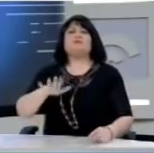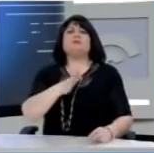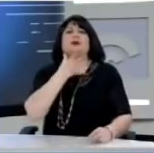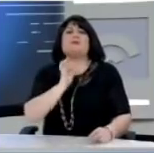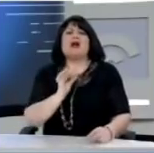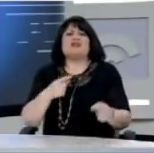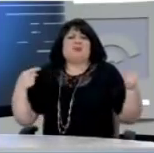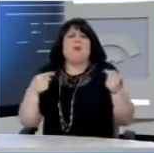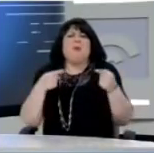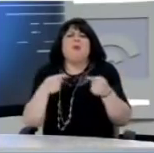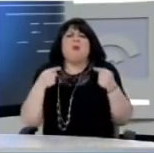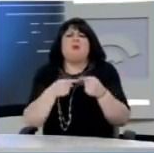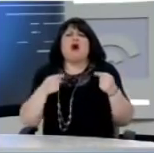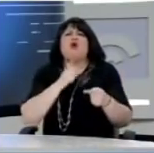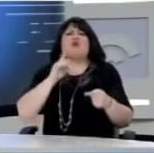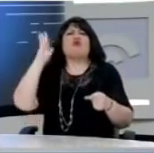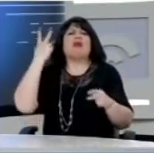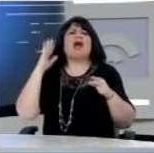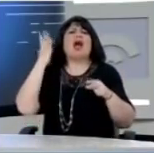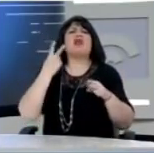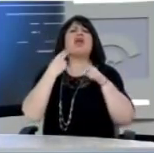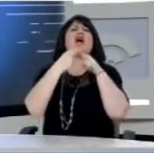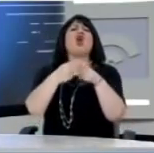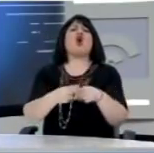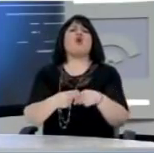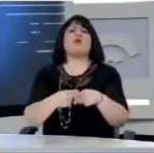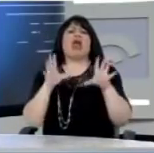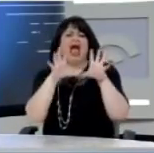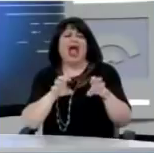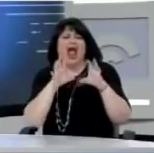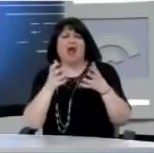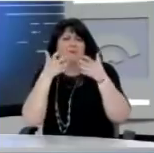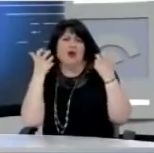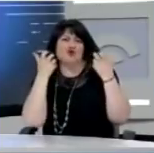αρένας πολιτικής. Αυτή είναι η επιλογή της.